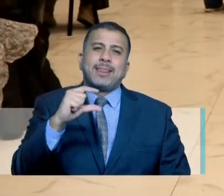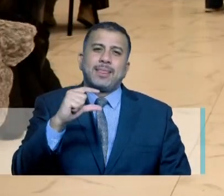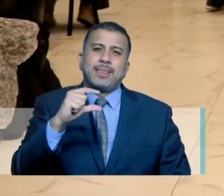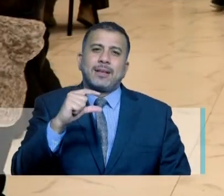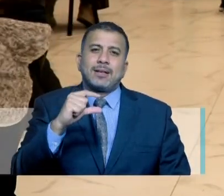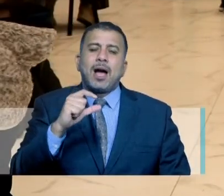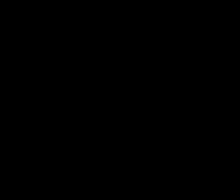الله الاردن